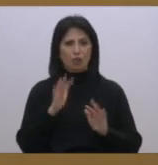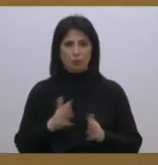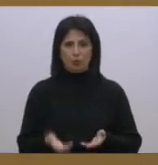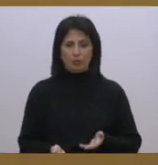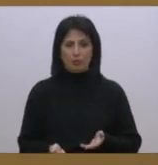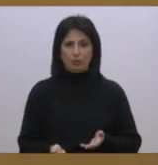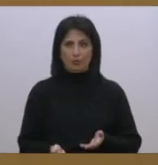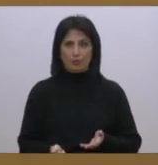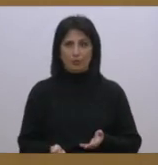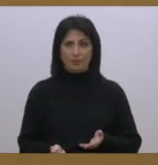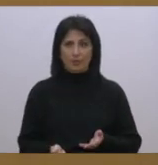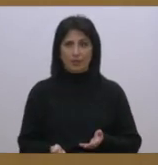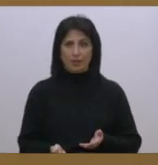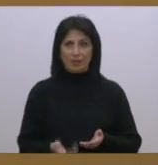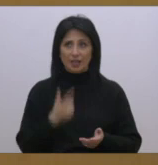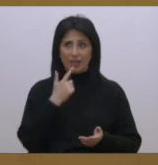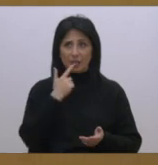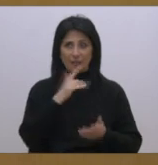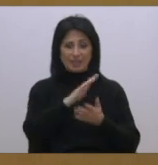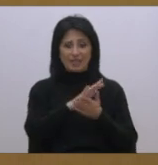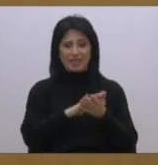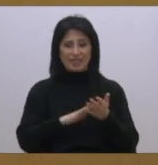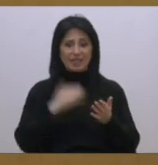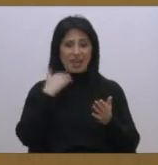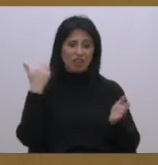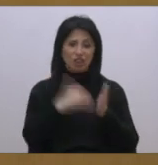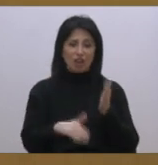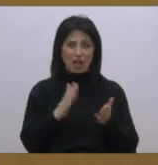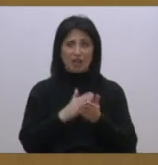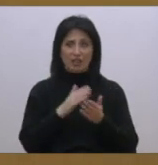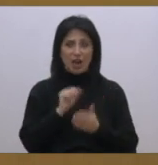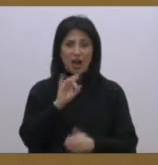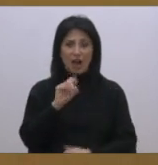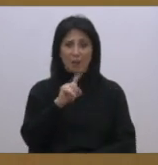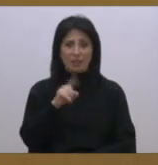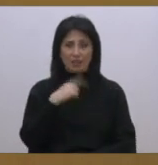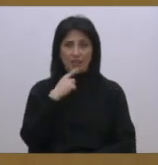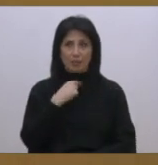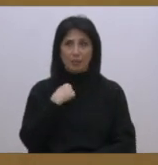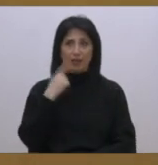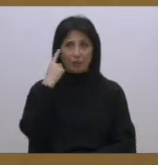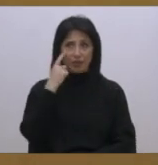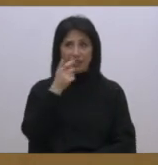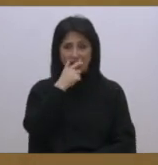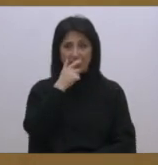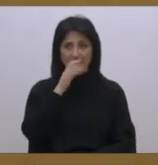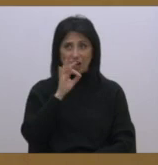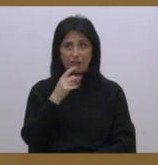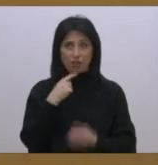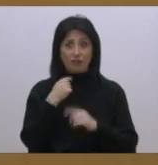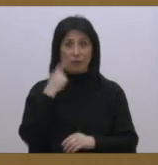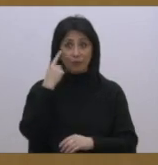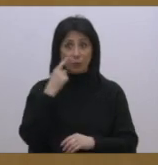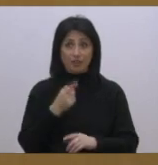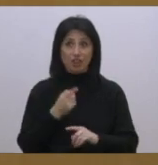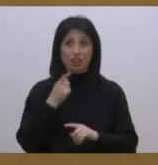მოძრაობას. პირსისხლიანი ჯავათიო ახსენა ბატონმა არმაზმა. და ვიფიქრე, მიხეილ სააკაშვილზე საუბრობდა.